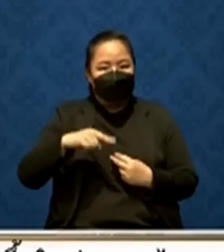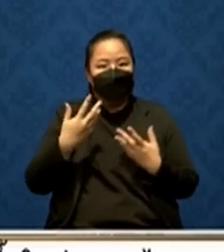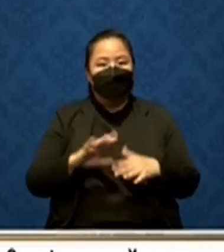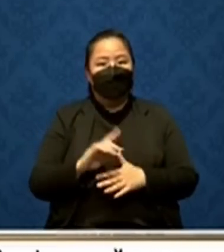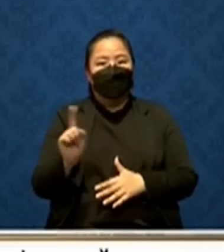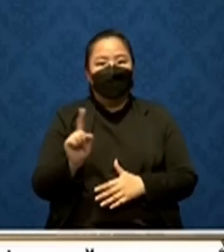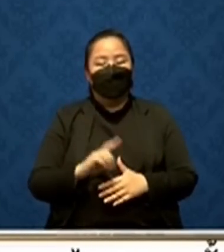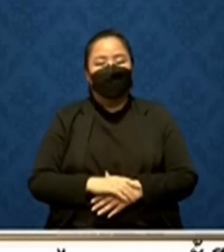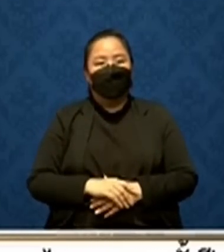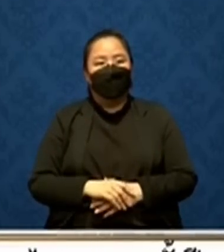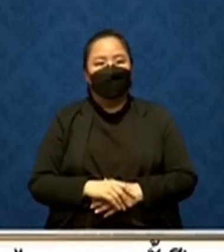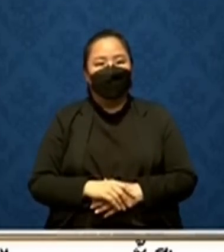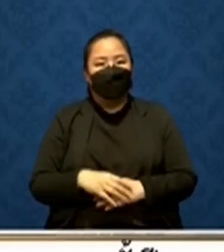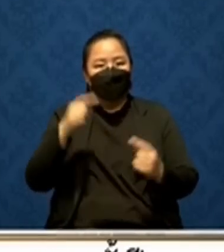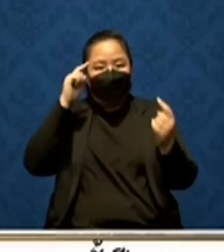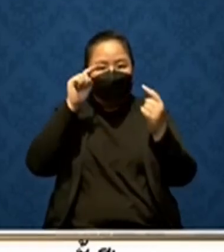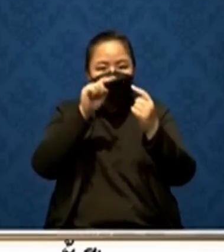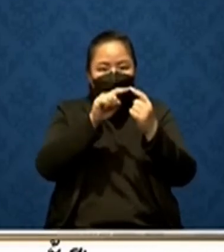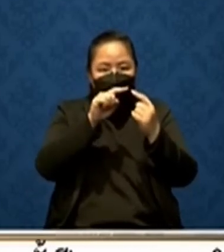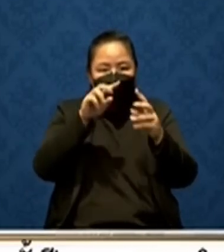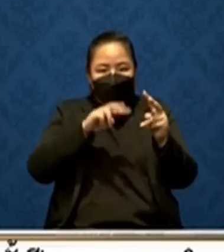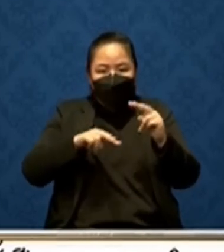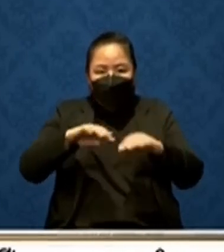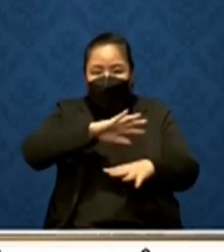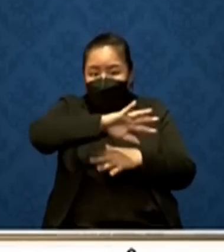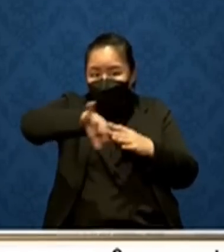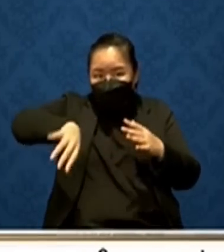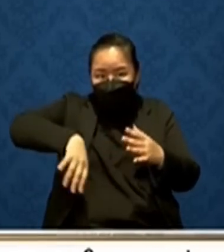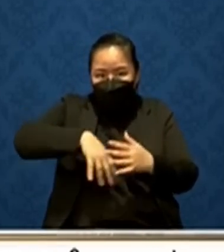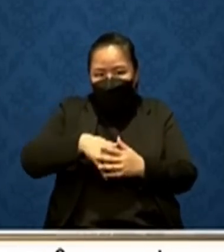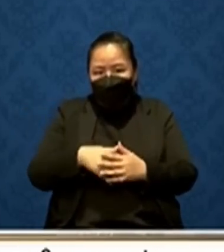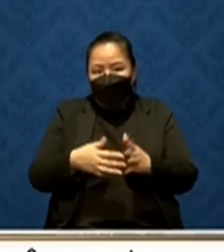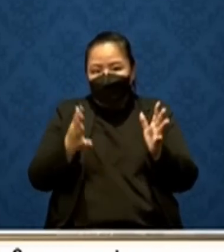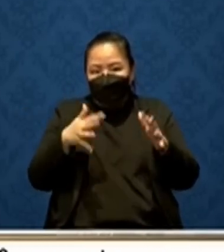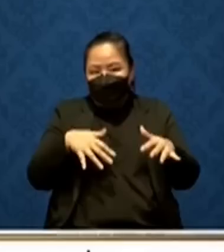มีการขาดวิสัยทัศน์ในการบริหารบุคคลรอบข้าง